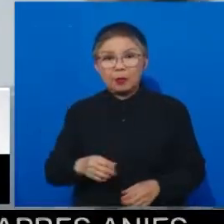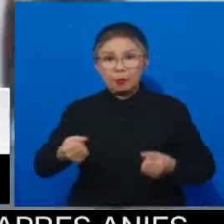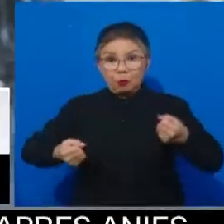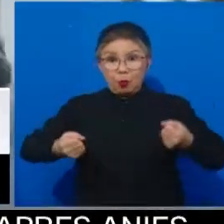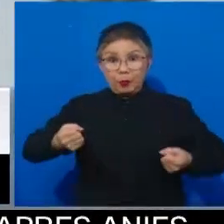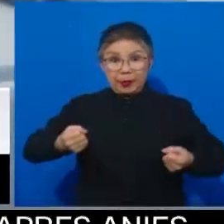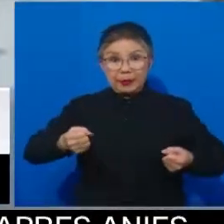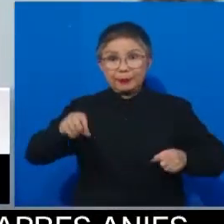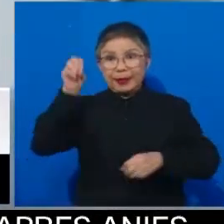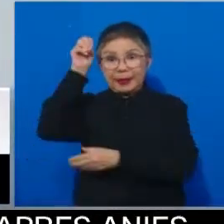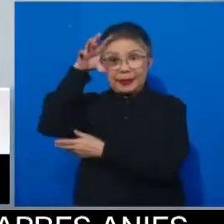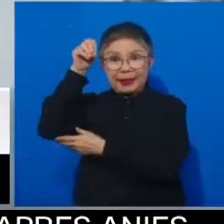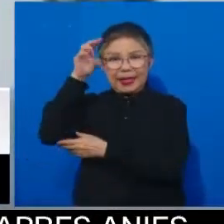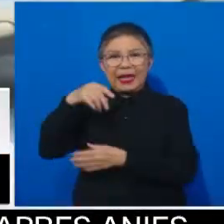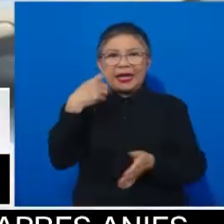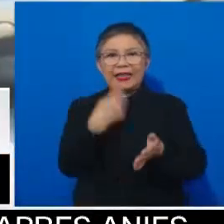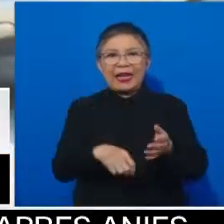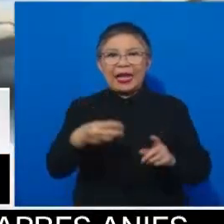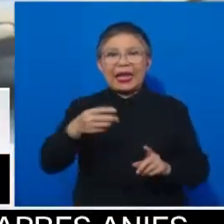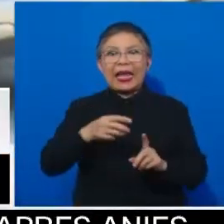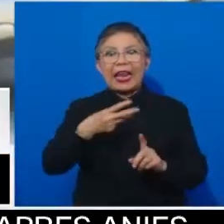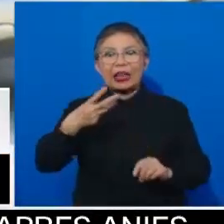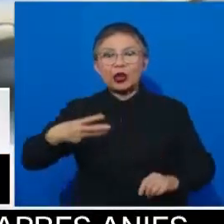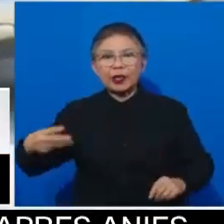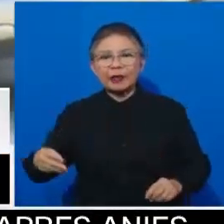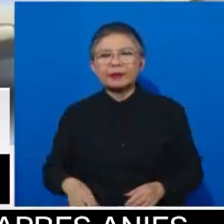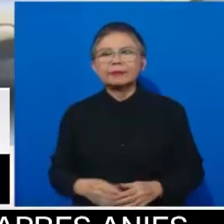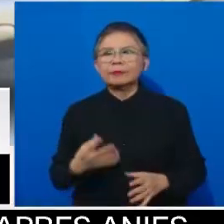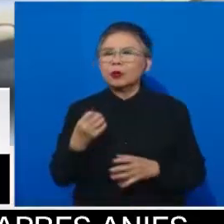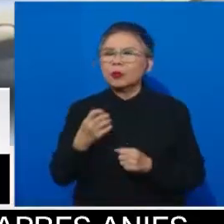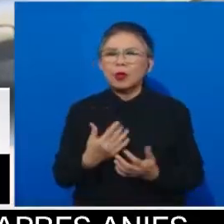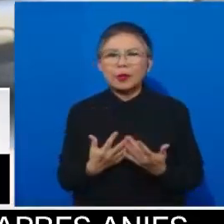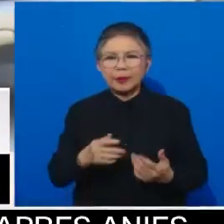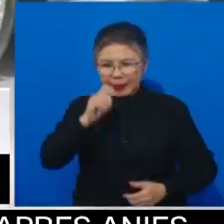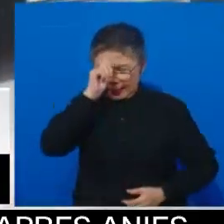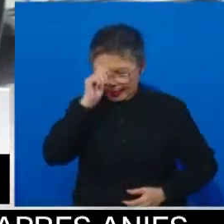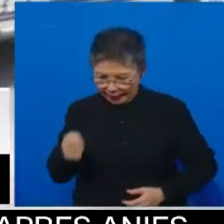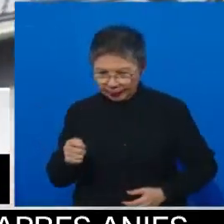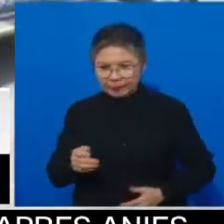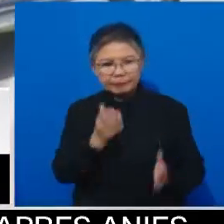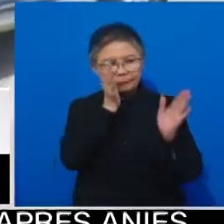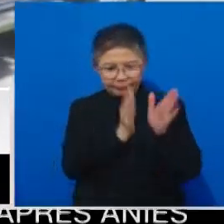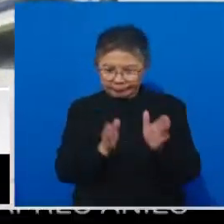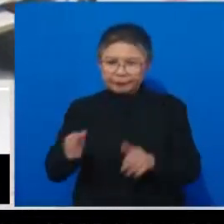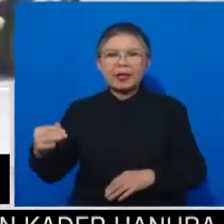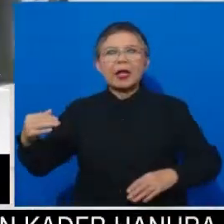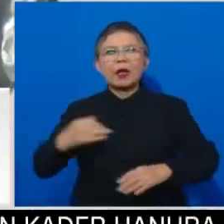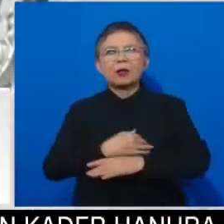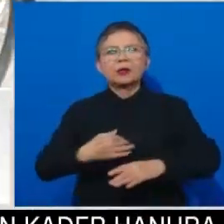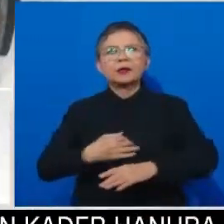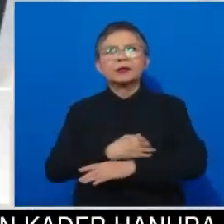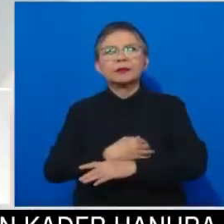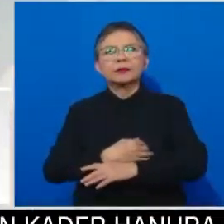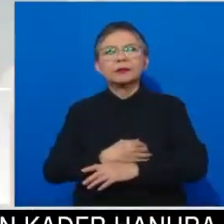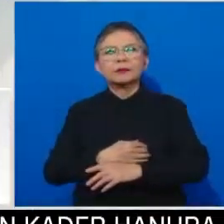tilang elektronik di Jalan Raya Lenteng Agung. Polisi berharap masyarakat tetap mematuhi aturan lalu lintas meski tidak ada mobil elektronik